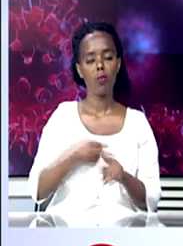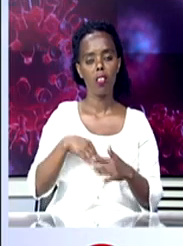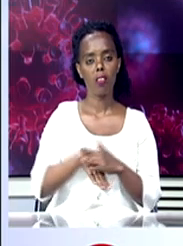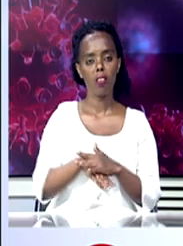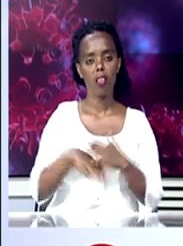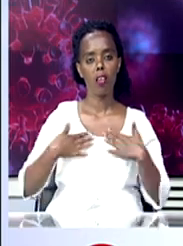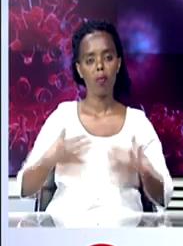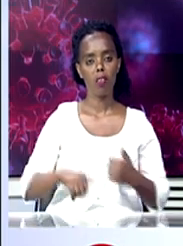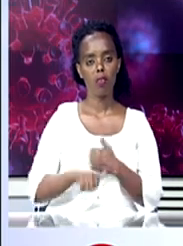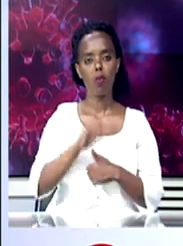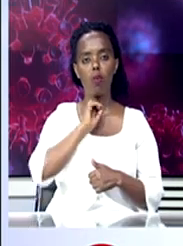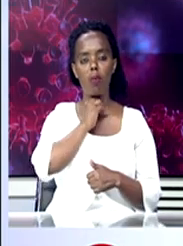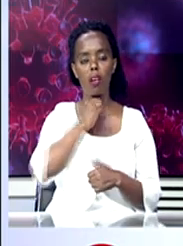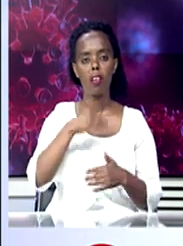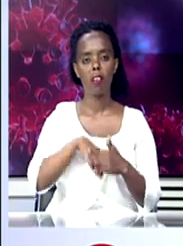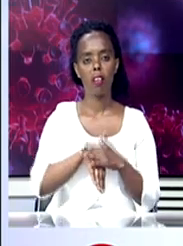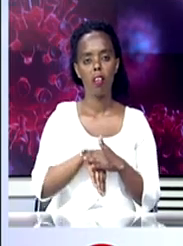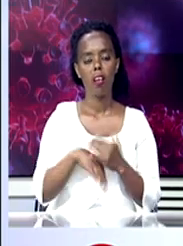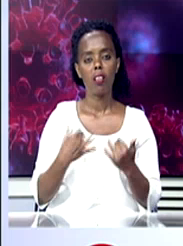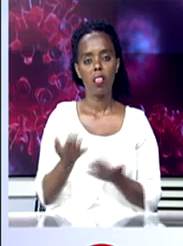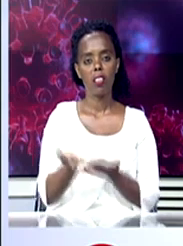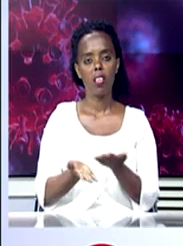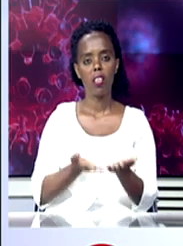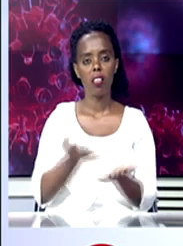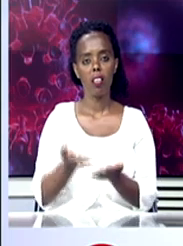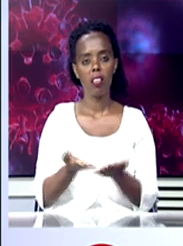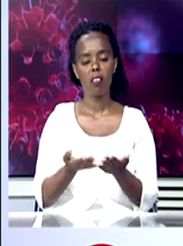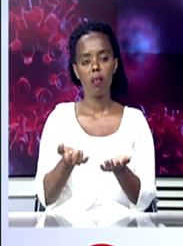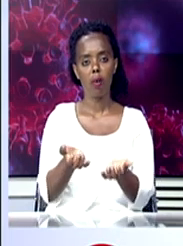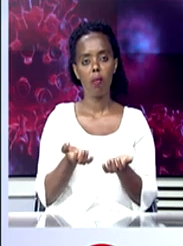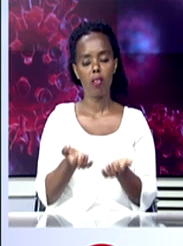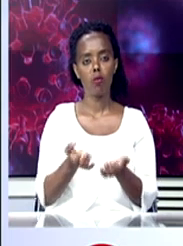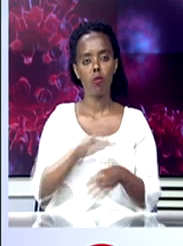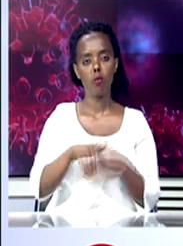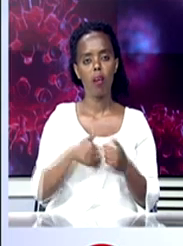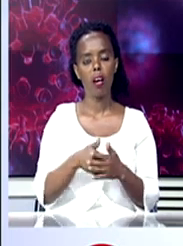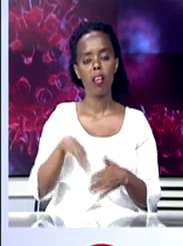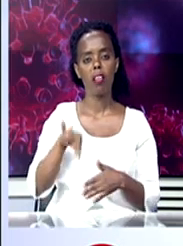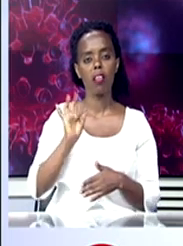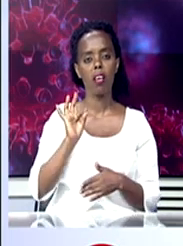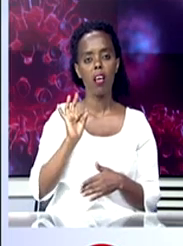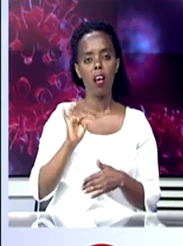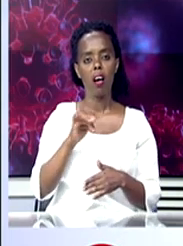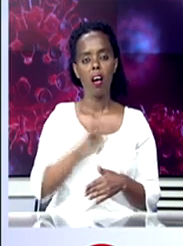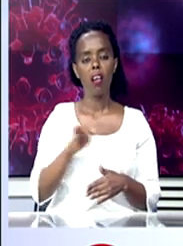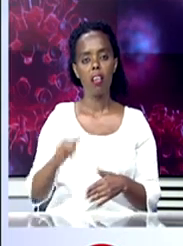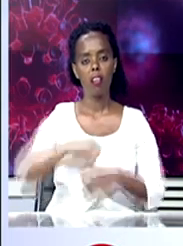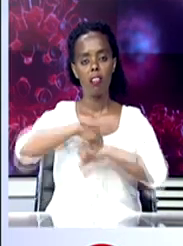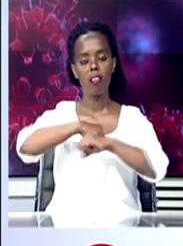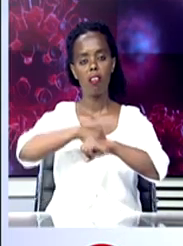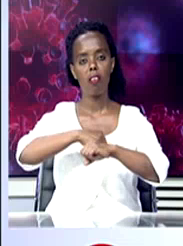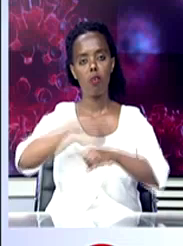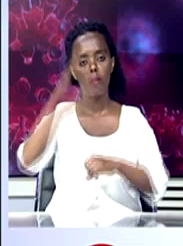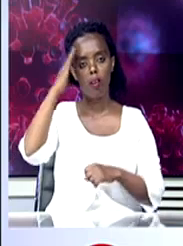qaama midhamaan Oromiyaa keessa jiru martuu tajaajila isaaf barbaachisu hundumaa argatee haalli ittisasaa